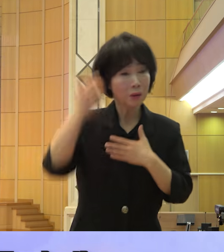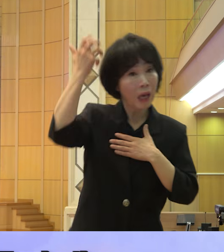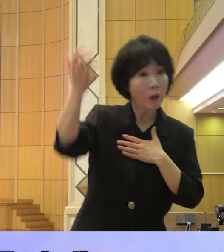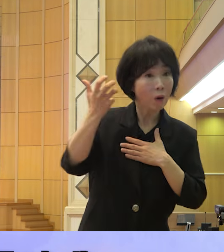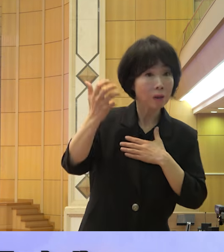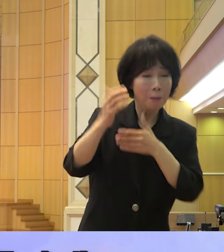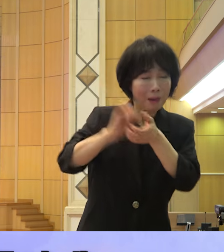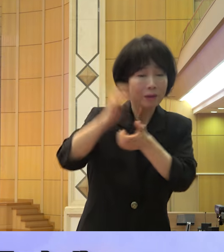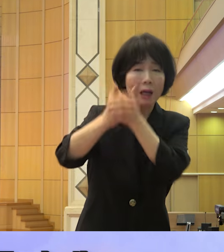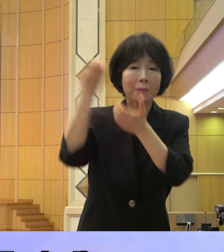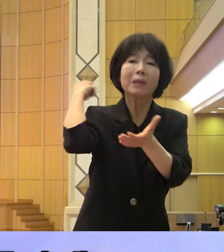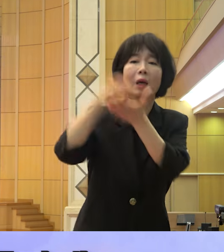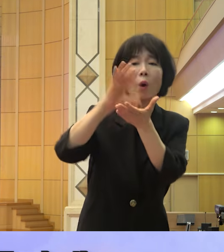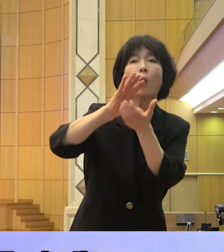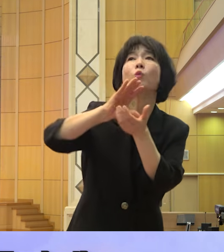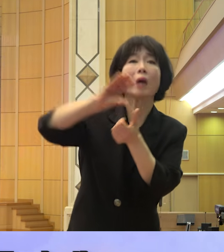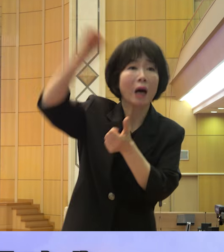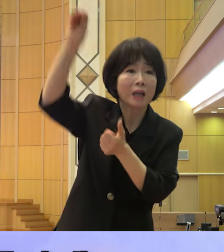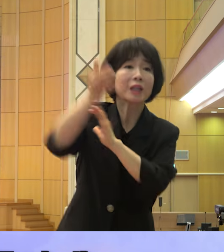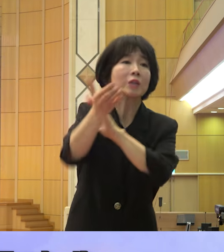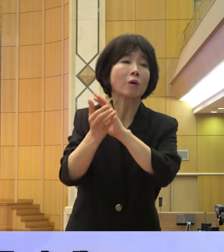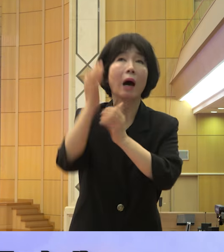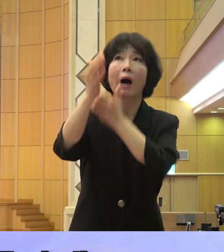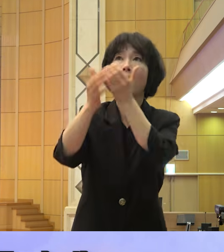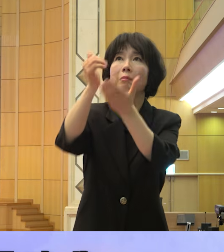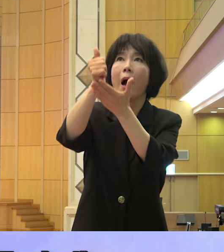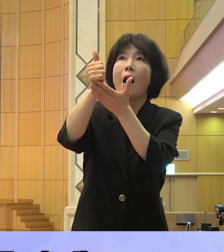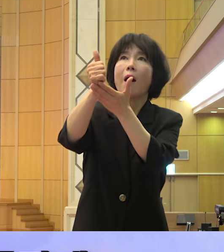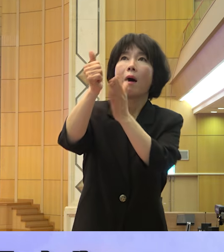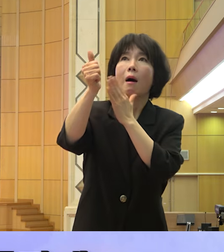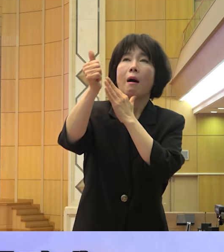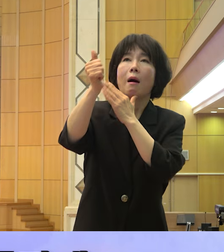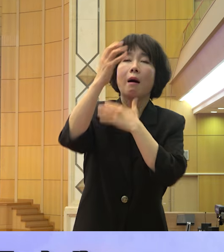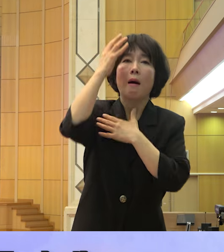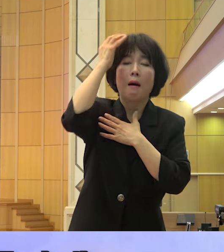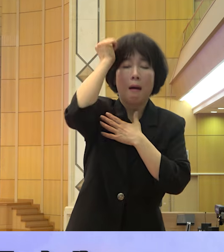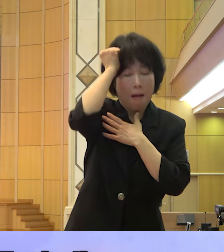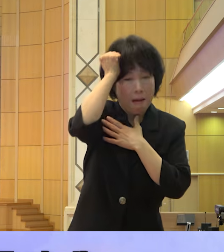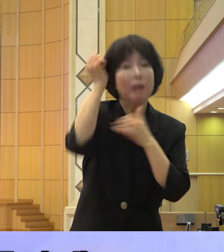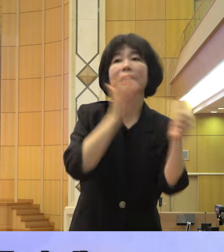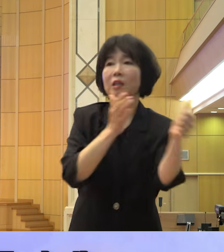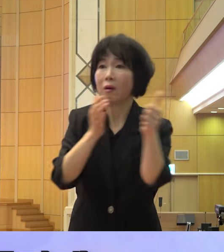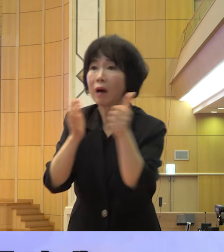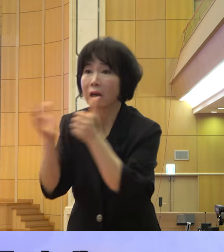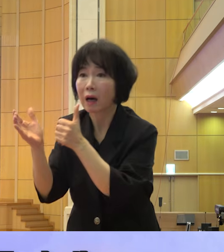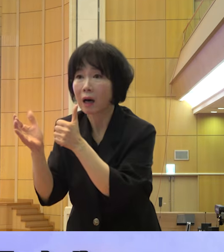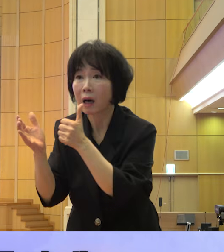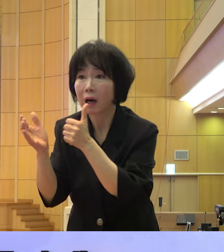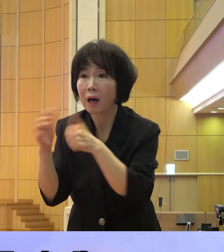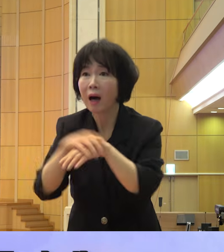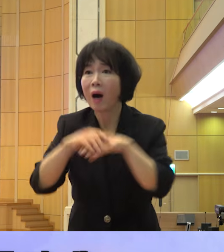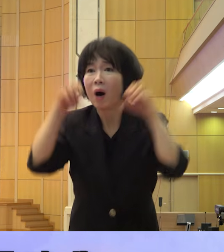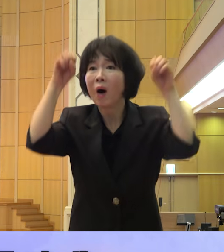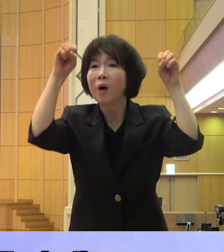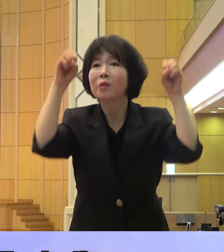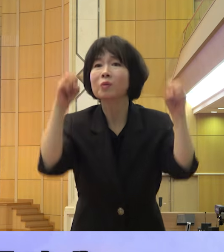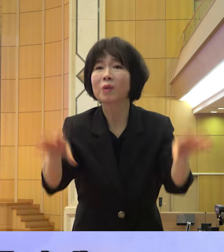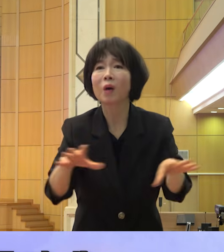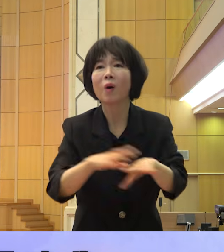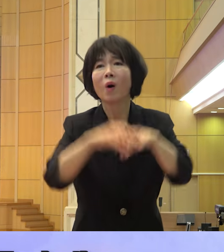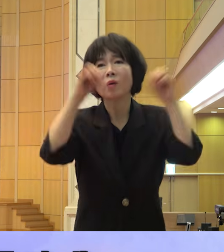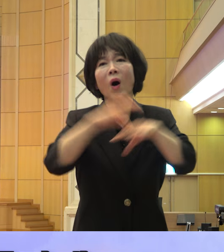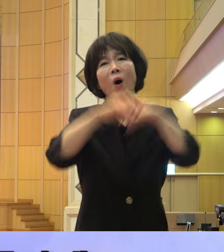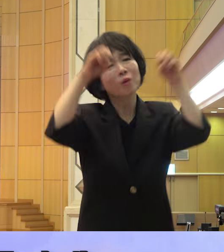하나님께로 돌아가야 되는데, 돌아가기 전에 기억하거라. 전도자가 이르되 헛되고 헛되고 모든